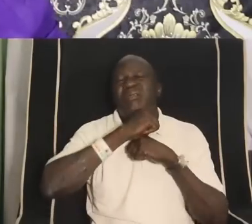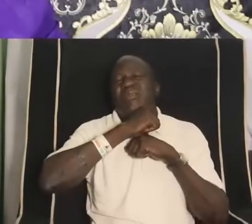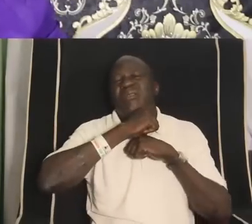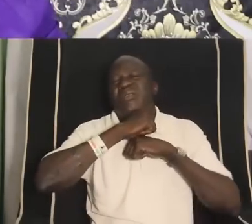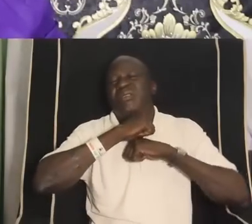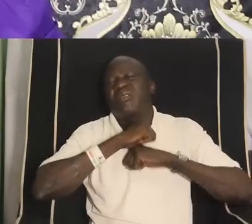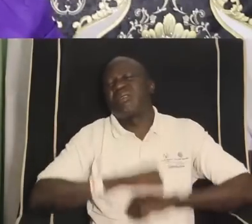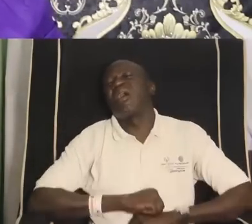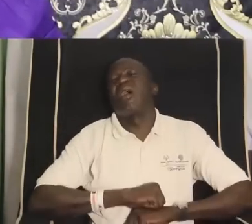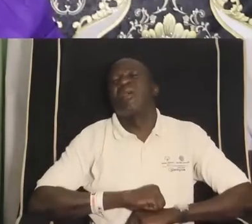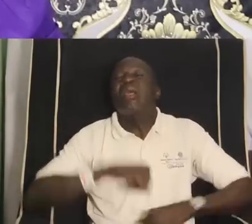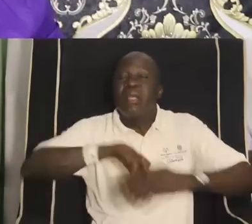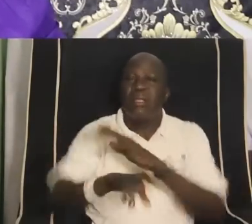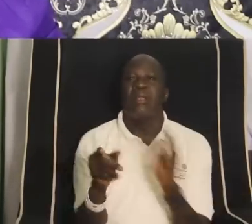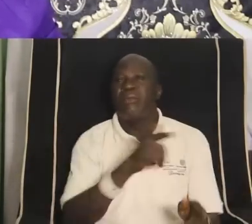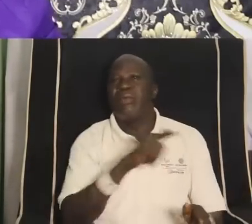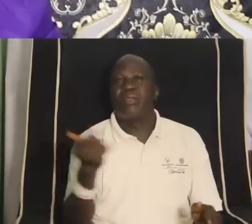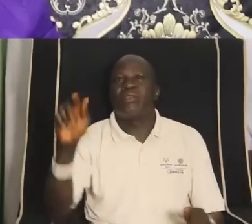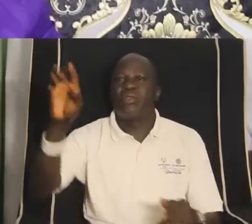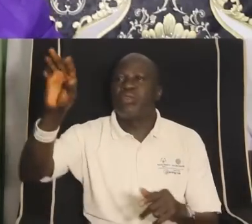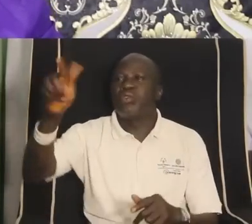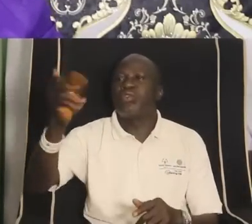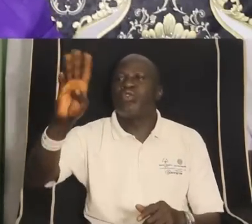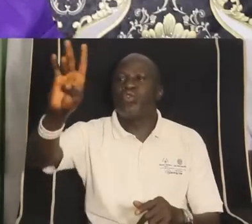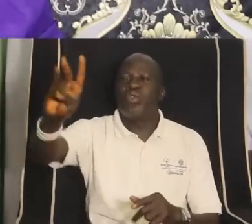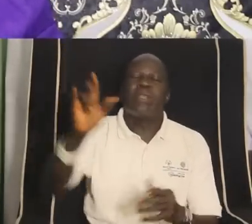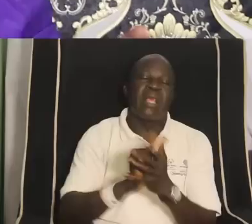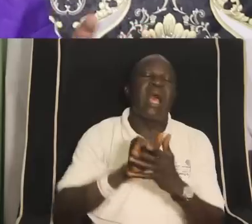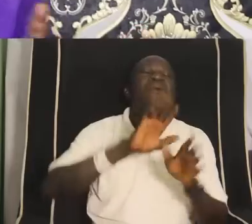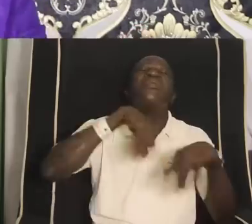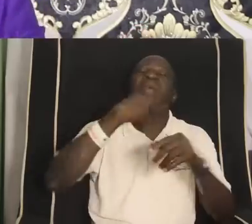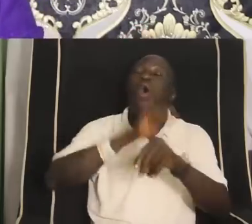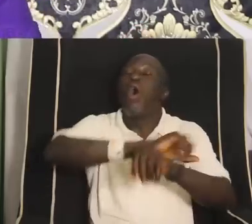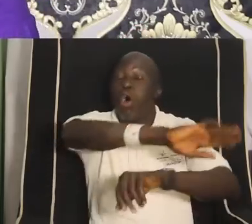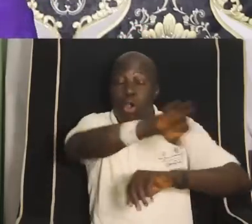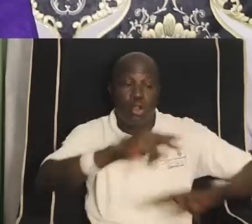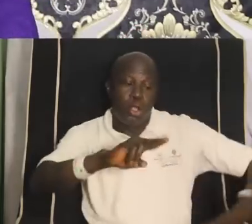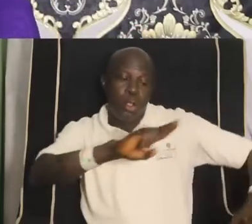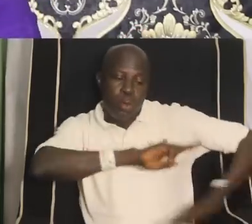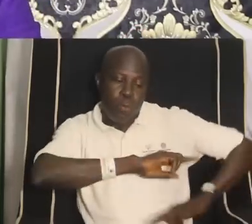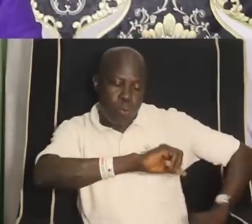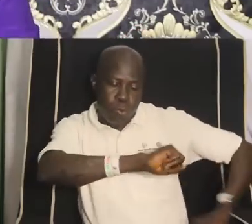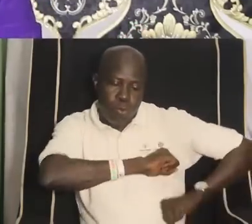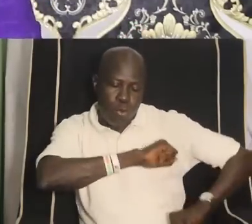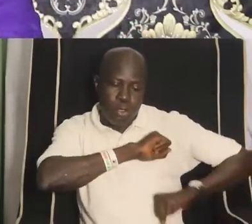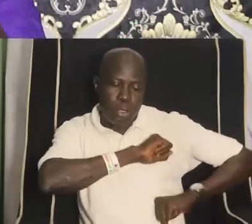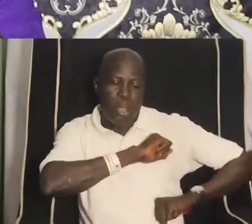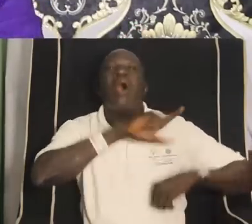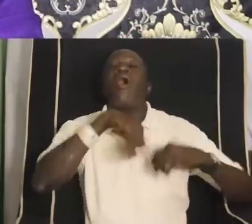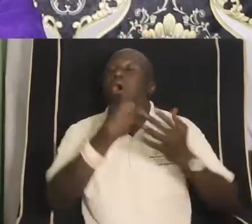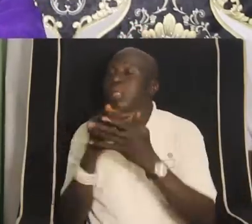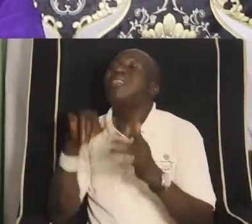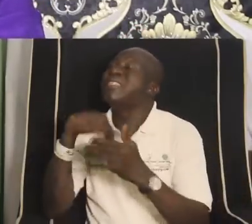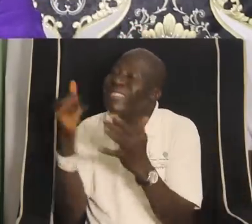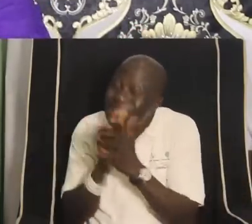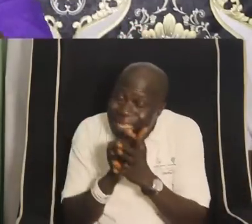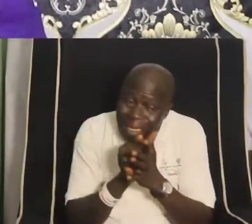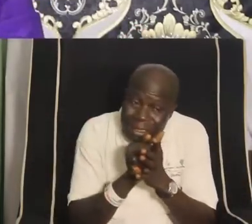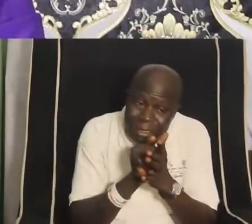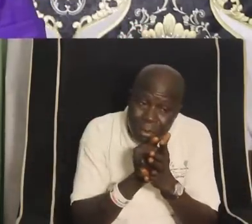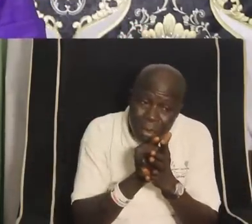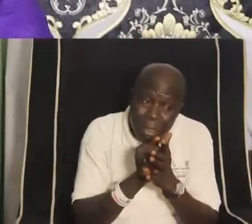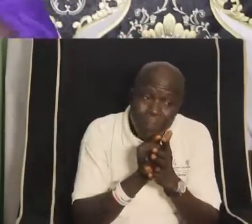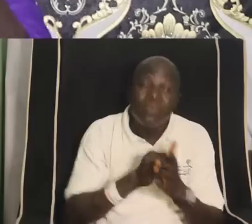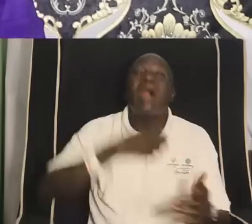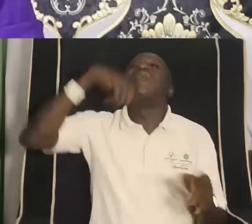verse 28. In verse 28. Yes. Absalom sì fi àṣẹ fún àwọn ìránṣẹ́ rẹ̀ pé. Absalom wá sọ fún àwọn ìránṣẹ́ rẹ̀ ọmọ ọba